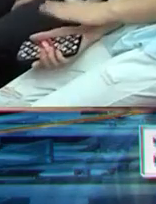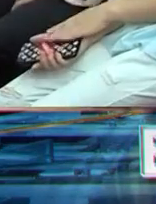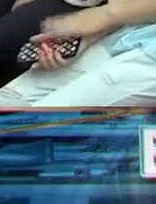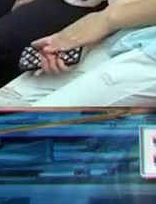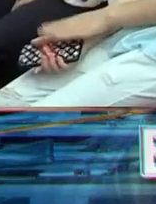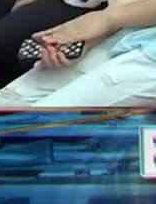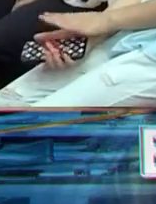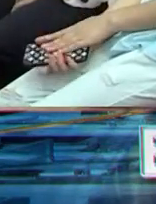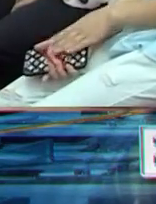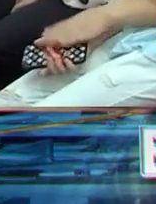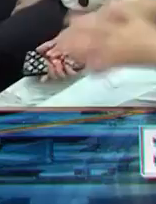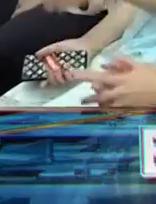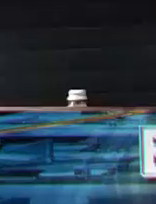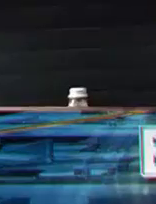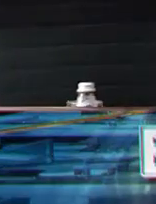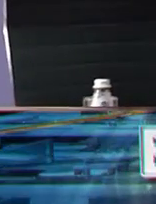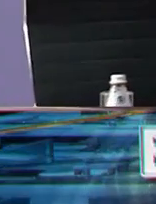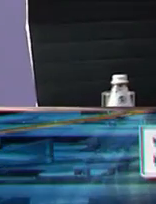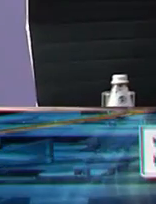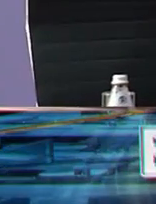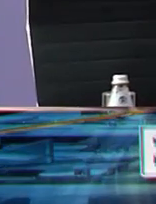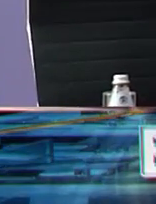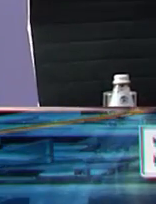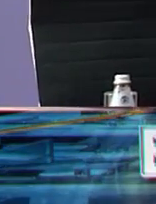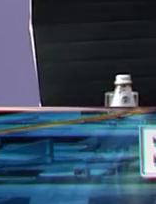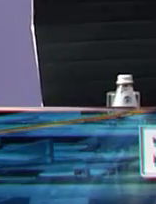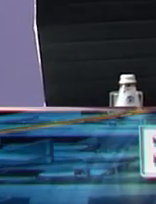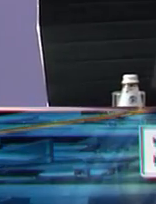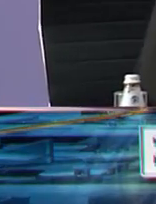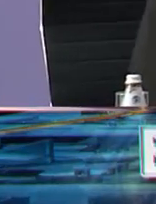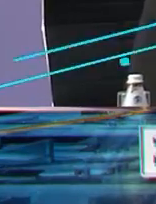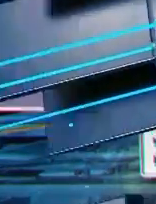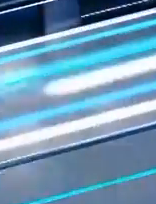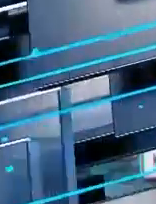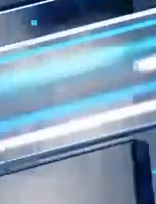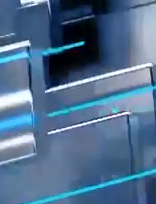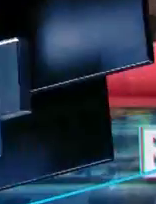белгілі тележурналист, ақпарат саласының үздігі Серік Әбікенұлы Сарыбай атқарады.